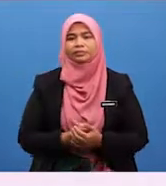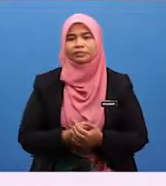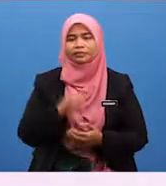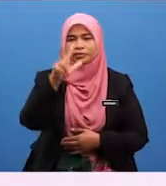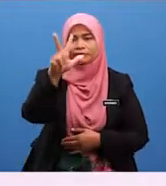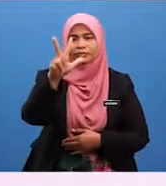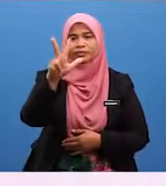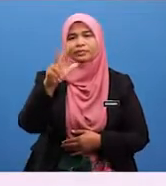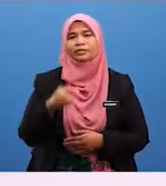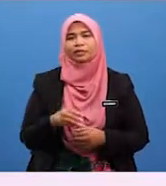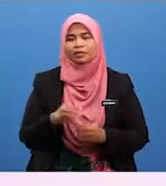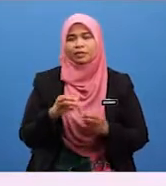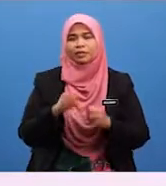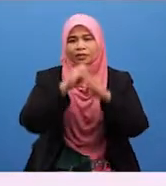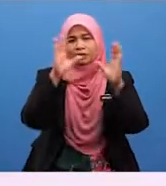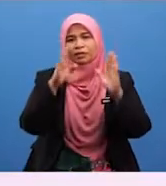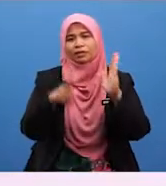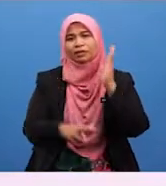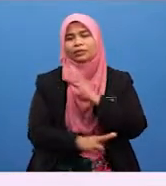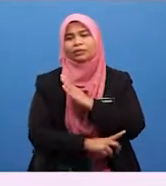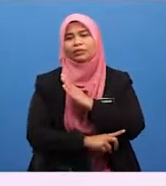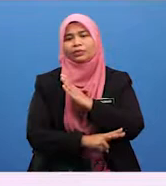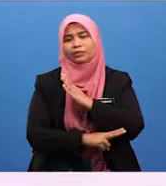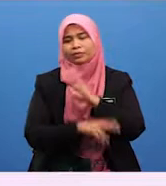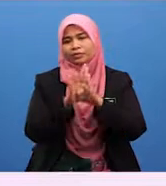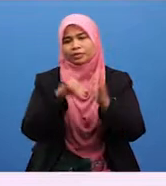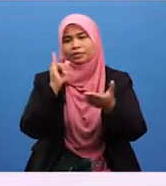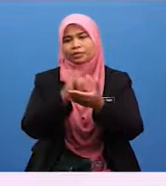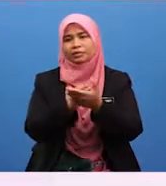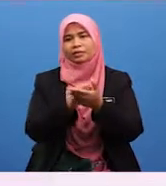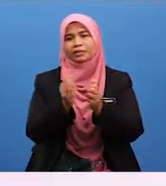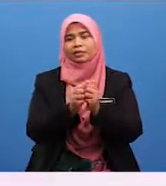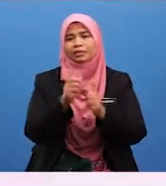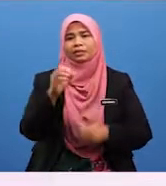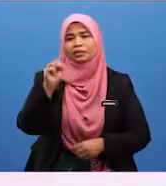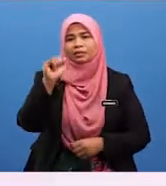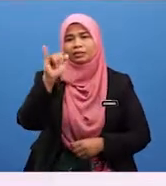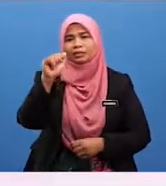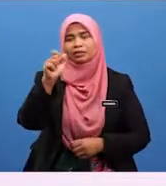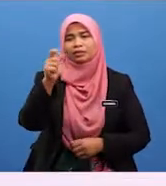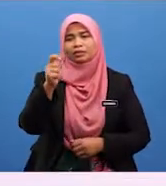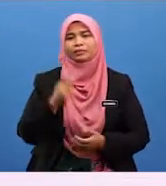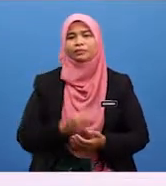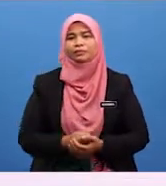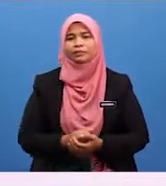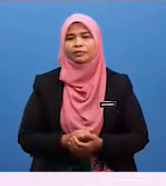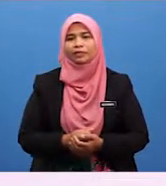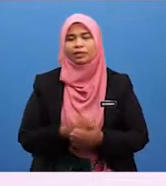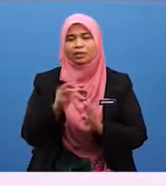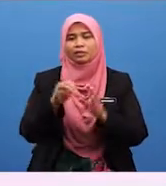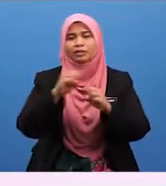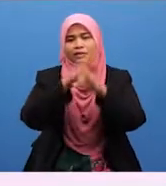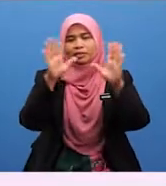Ketiga, menerangkan hukum beriman dengan sam'iyat. Keempat,